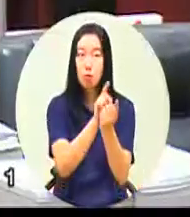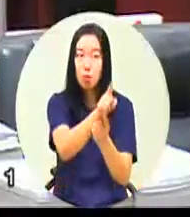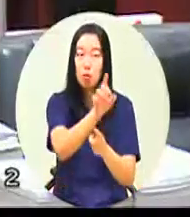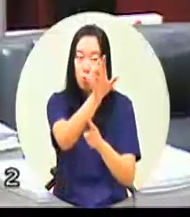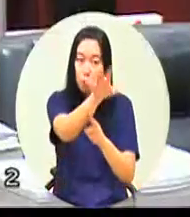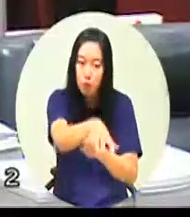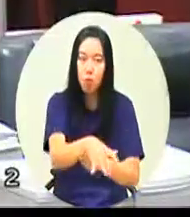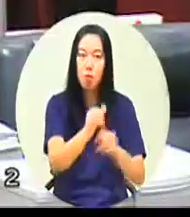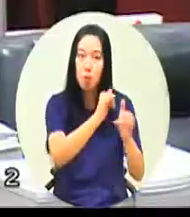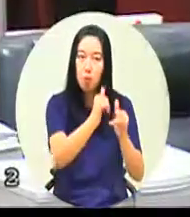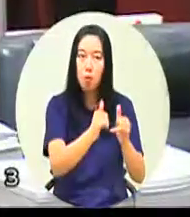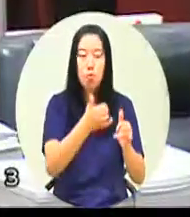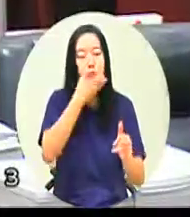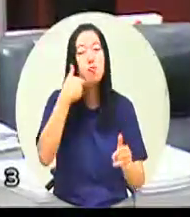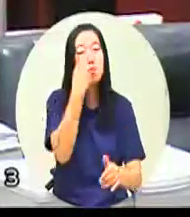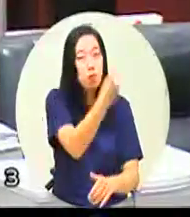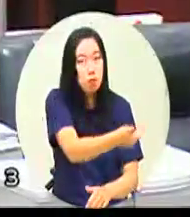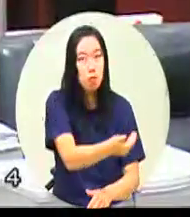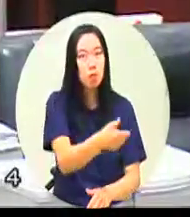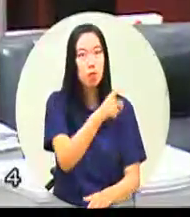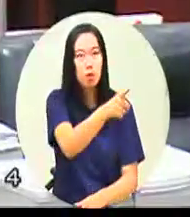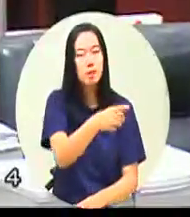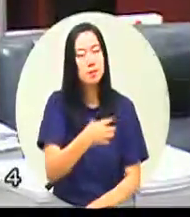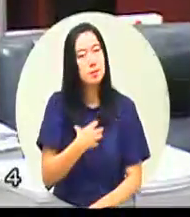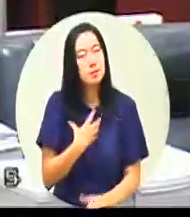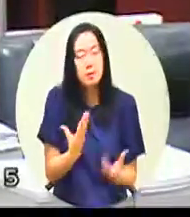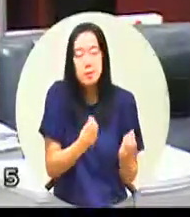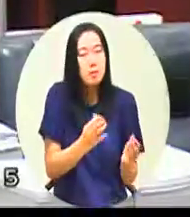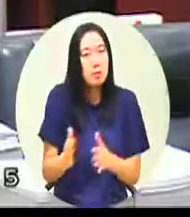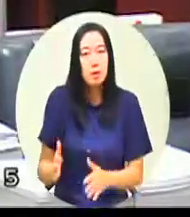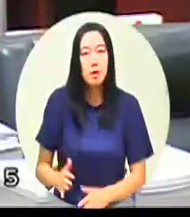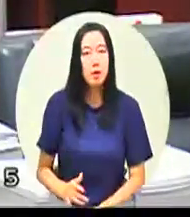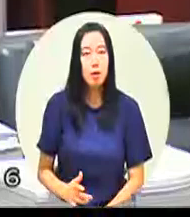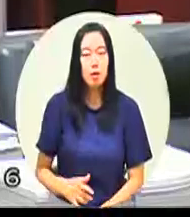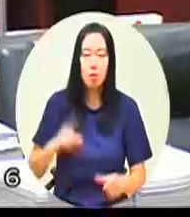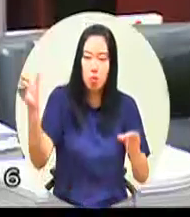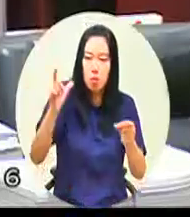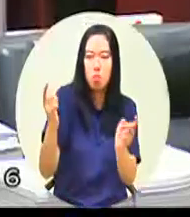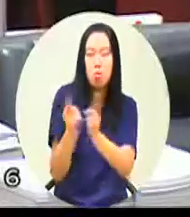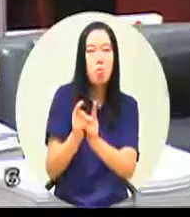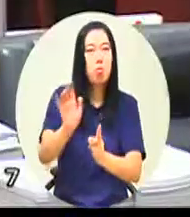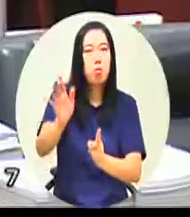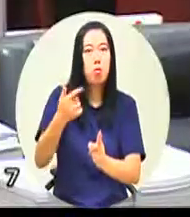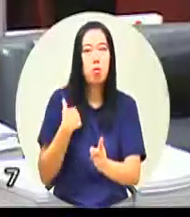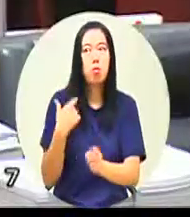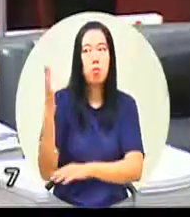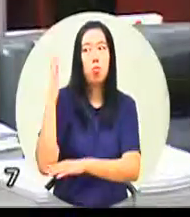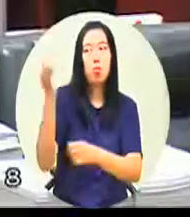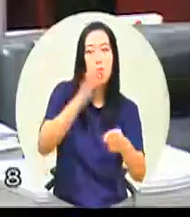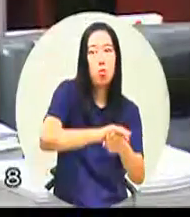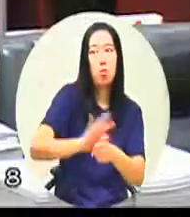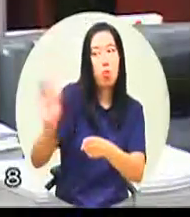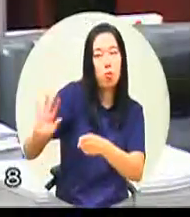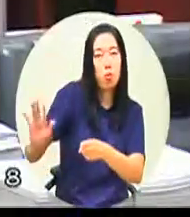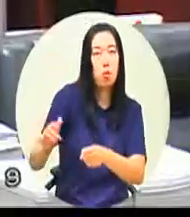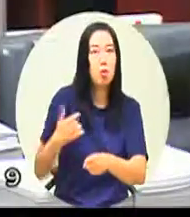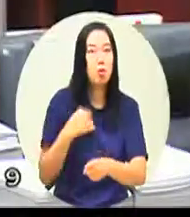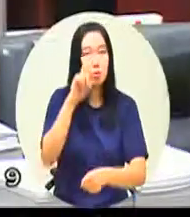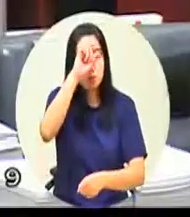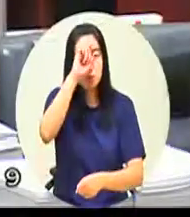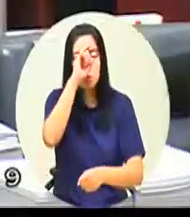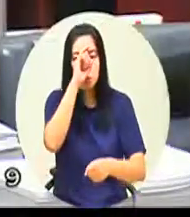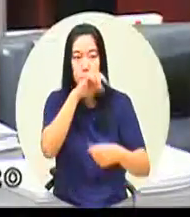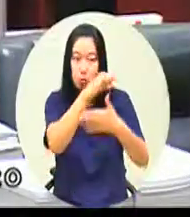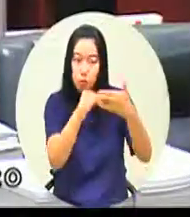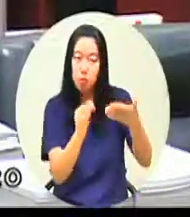该有的福利因为是不得已嘛，大家都不要台风来嘛，不是要领那个补助嘛希望从宽从